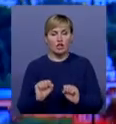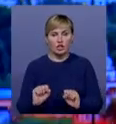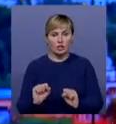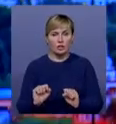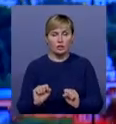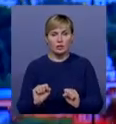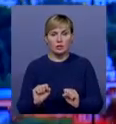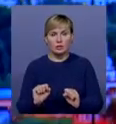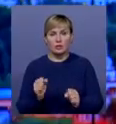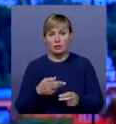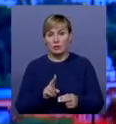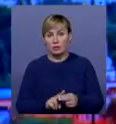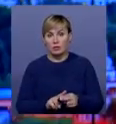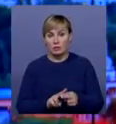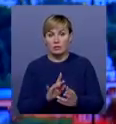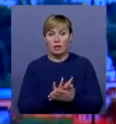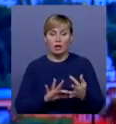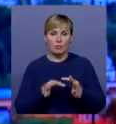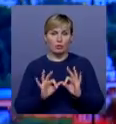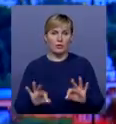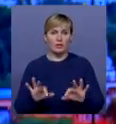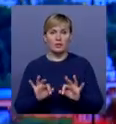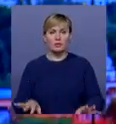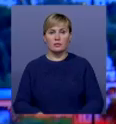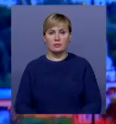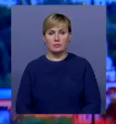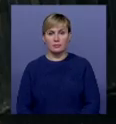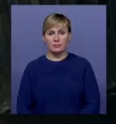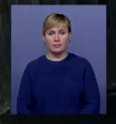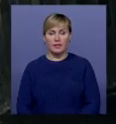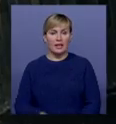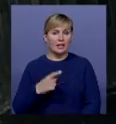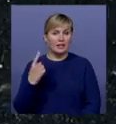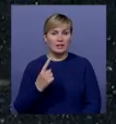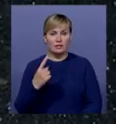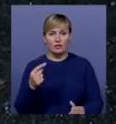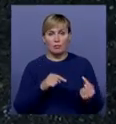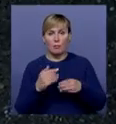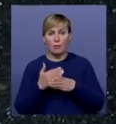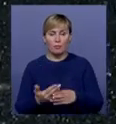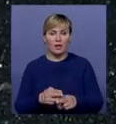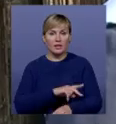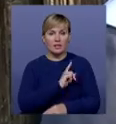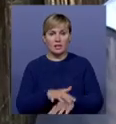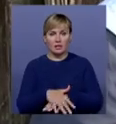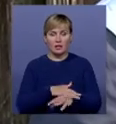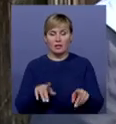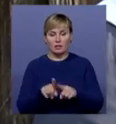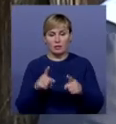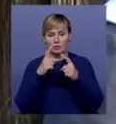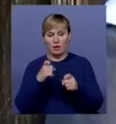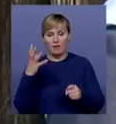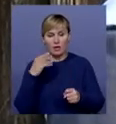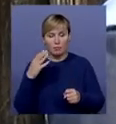За флешмобом энтузиастов наблюдала Айдана Нураш. Единство и взаимопомощь – это сила народа. С таким призывом в Алматы